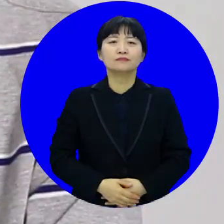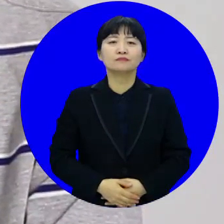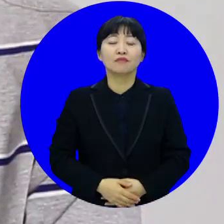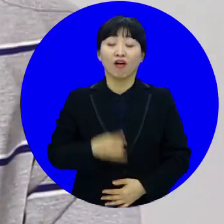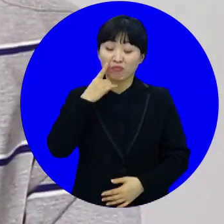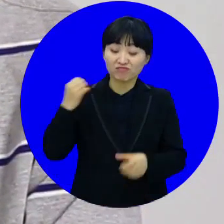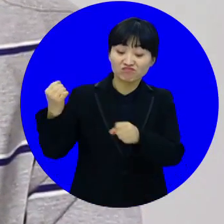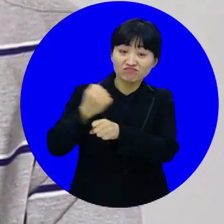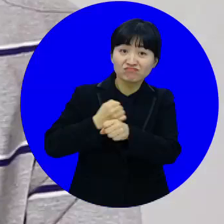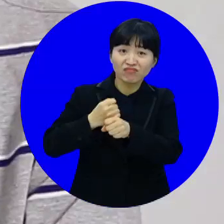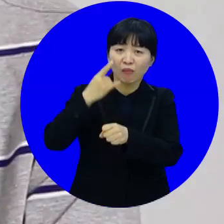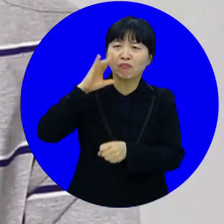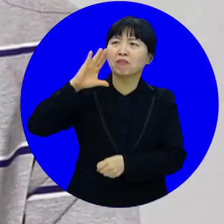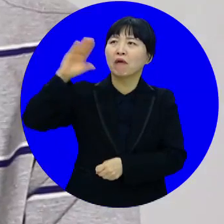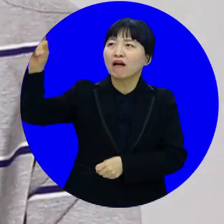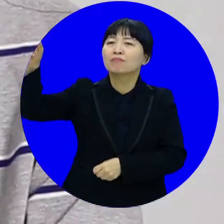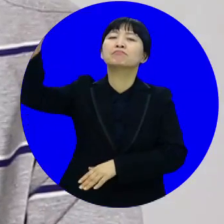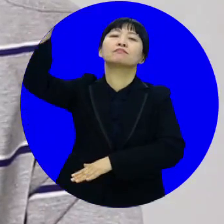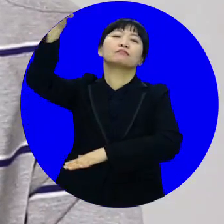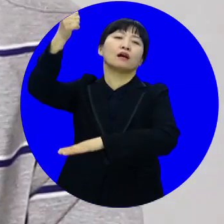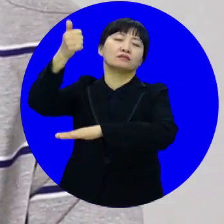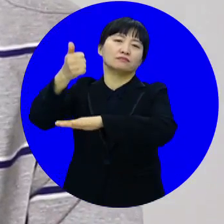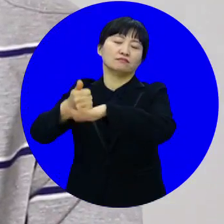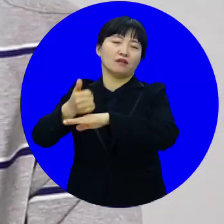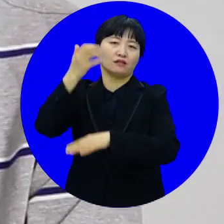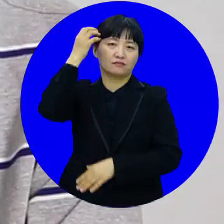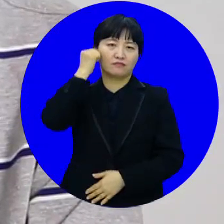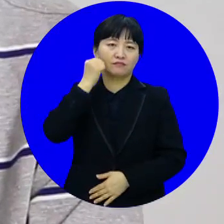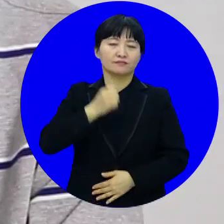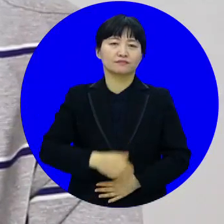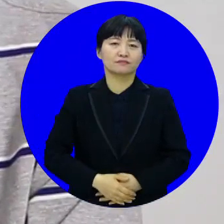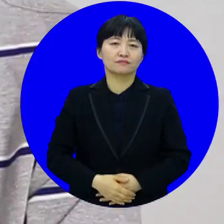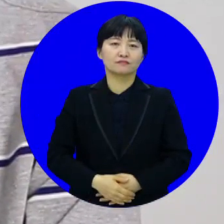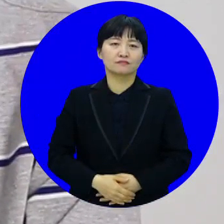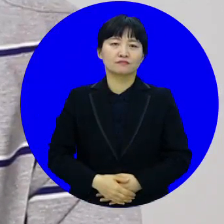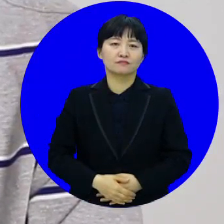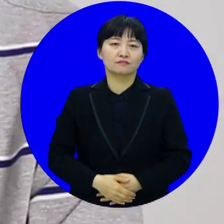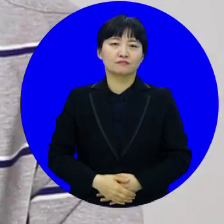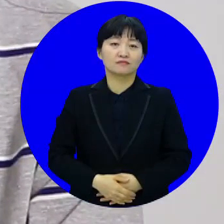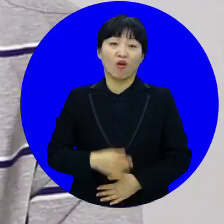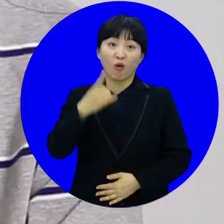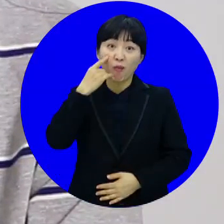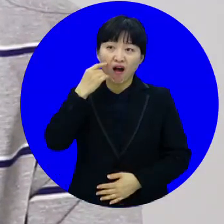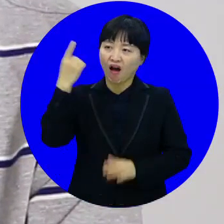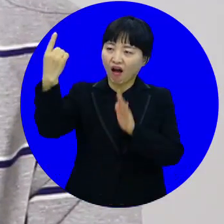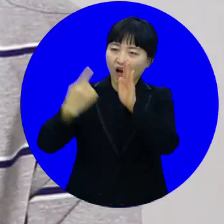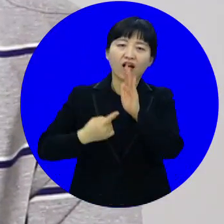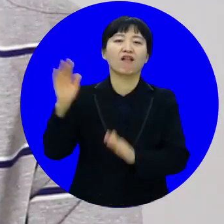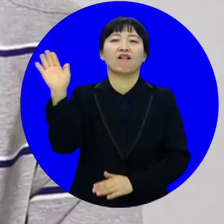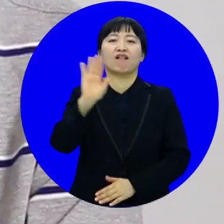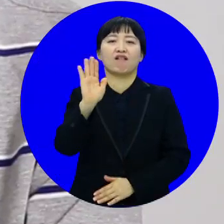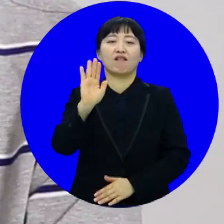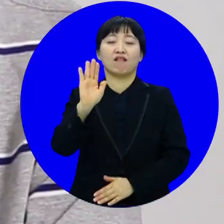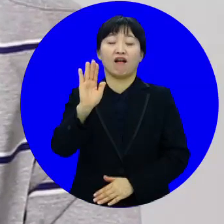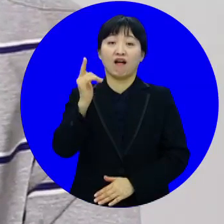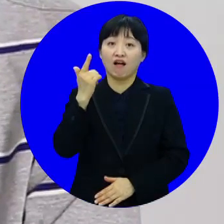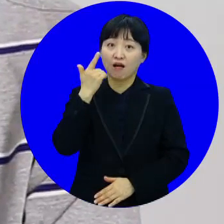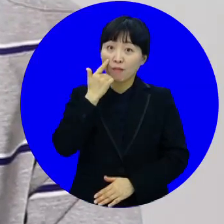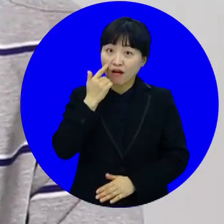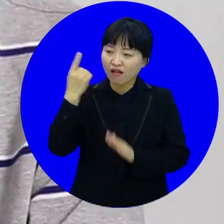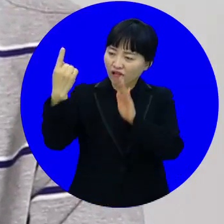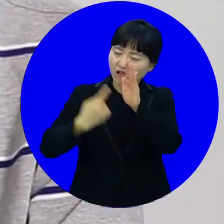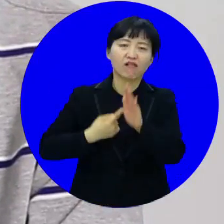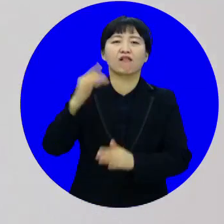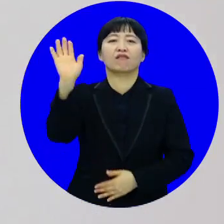짐 싸서 나가던 엄마 모습이 내 마지막 기억이에요. 엄마가 찾아오지도 않고 아빠가